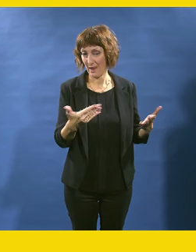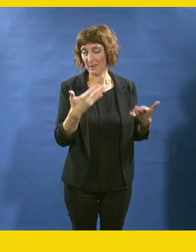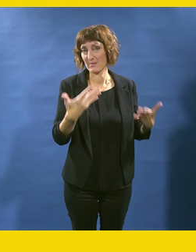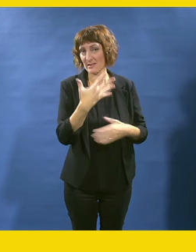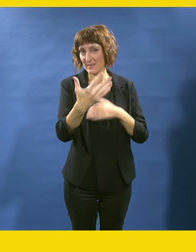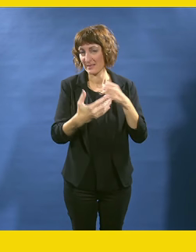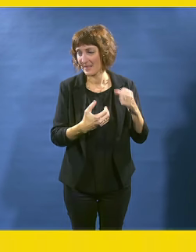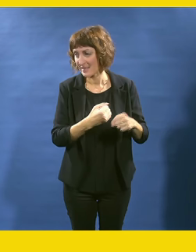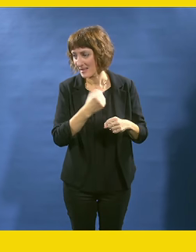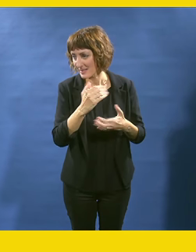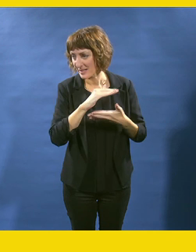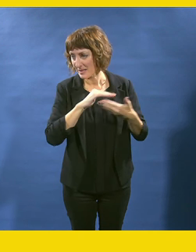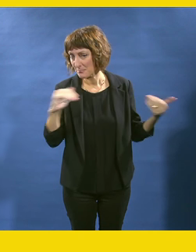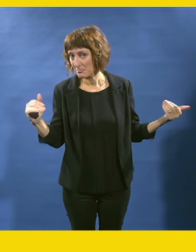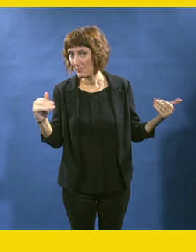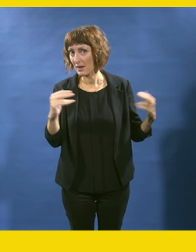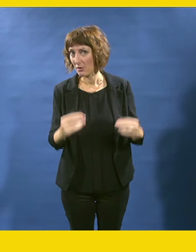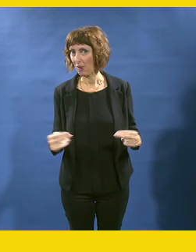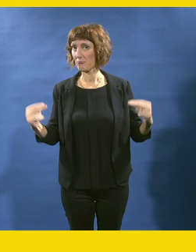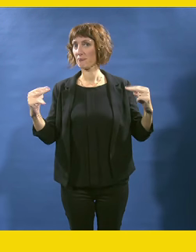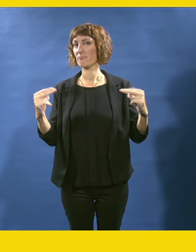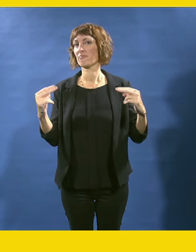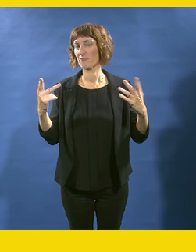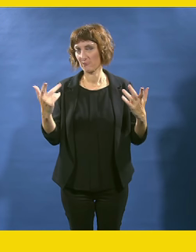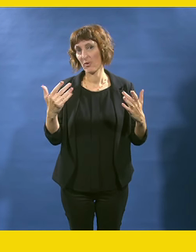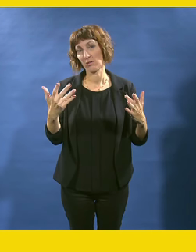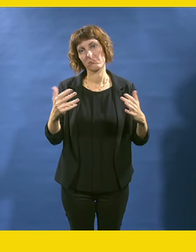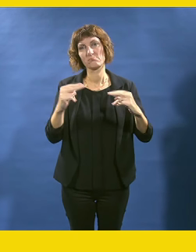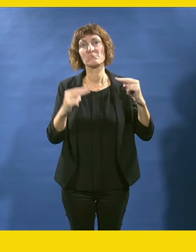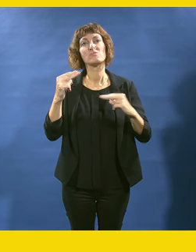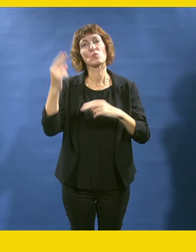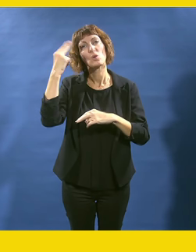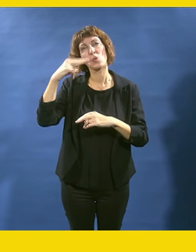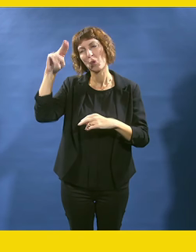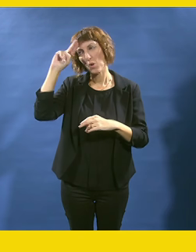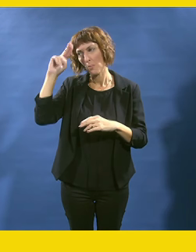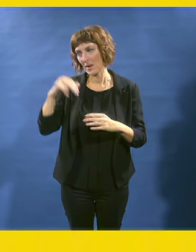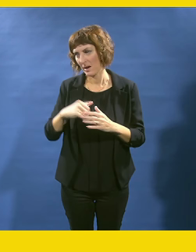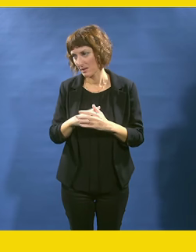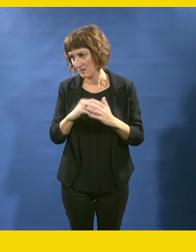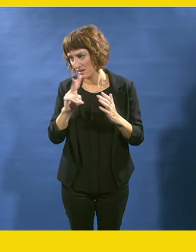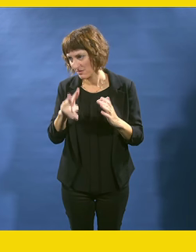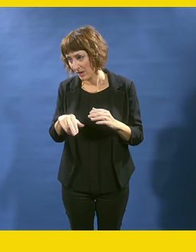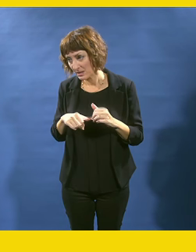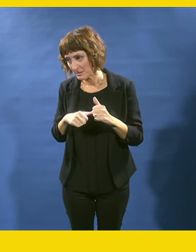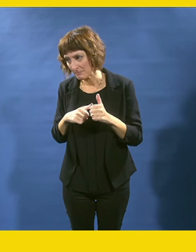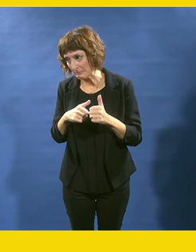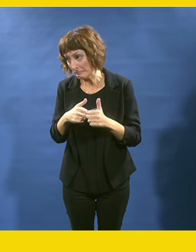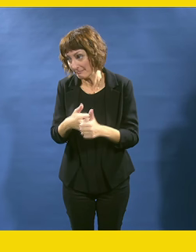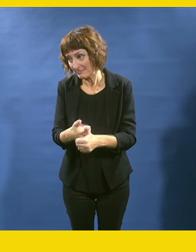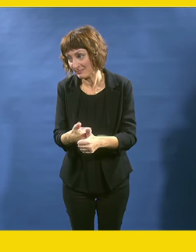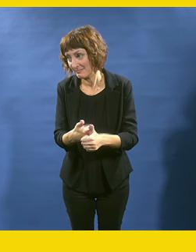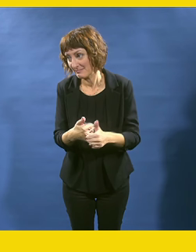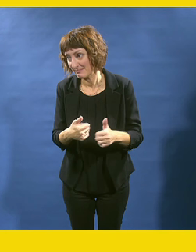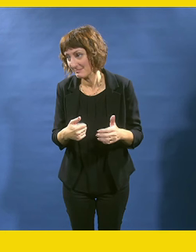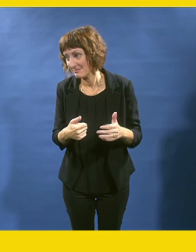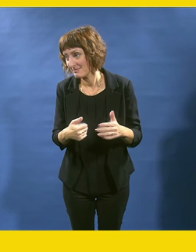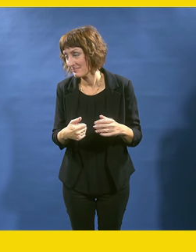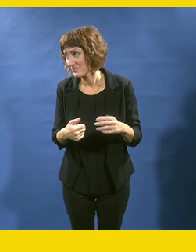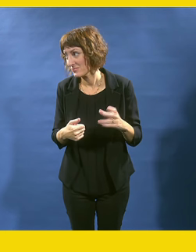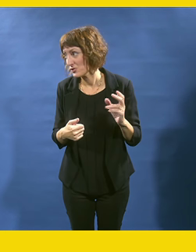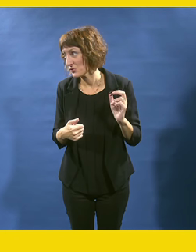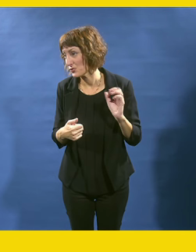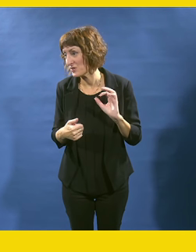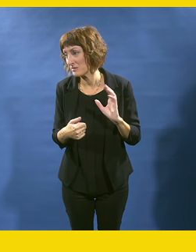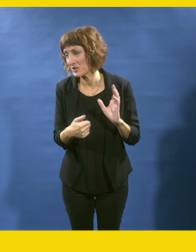une dimension européenne en plus. On s'est vraiment inscrite dans la lignée de ce qui a été fait à Nantes, avec